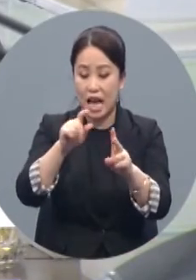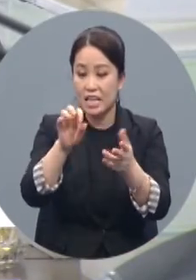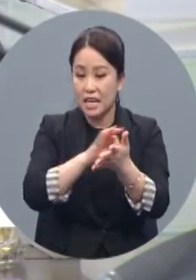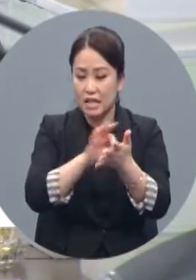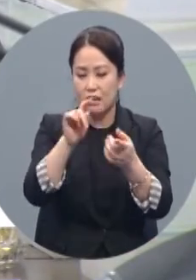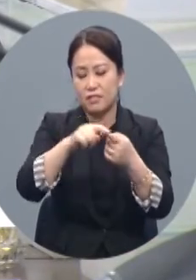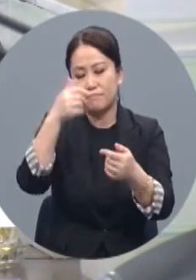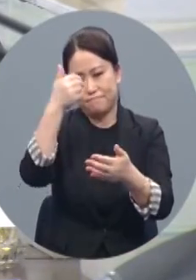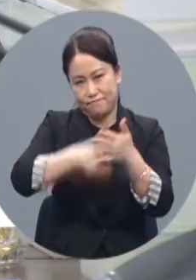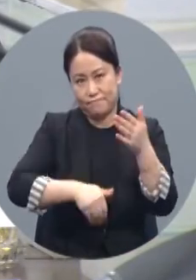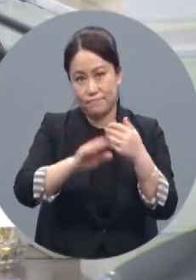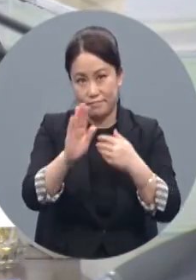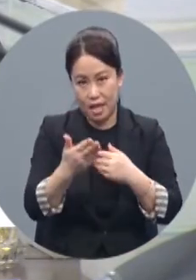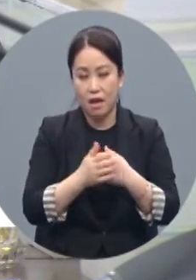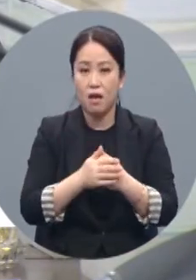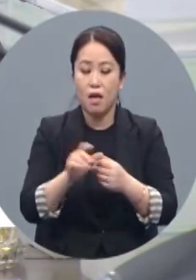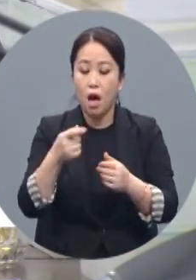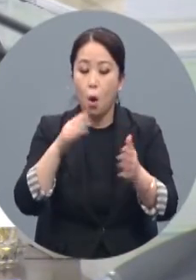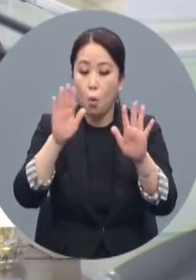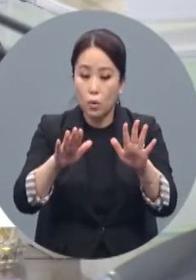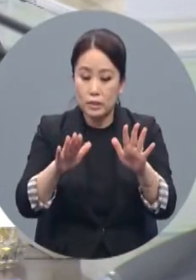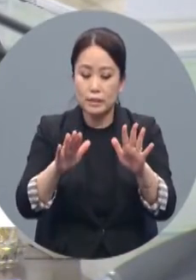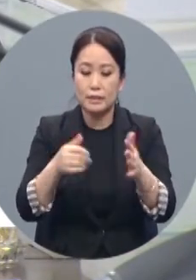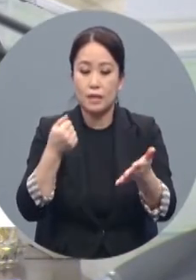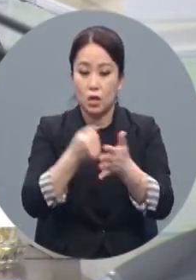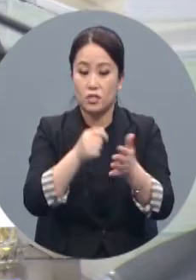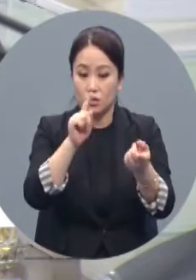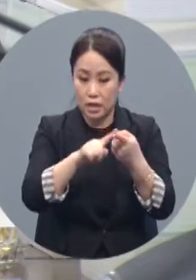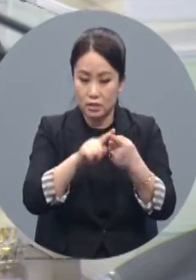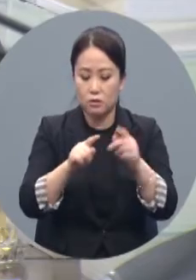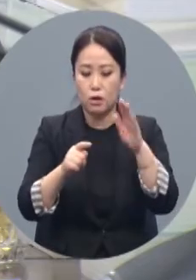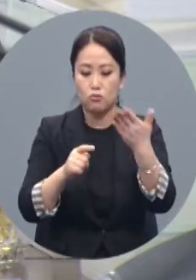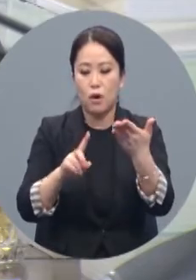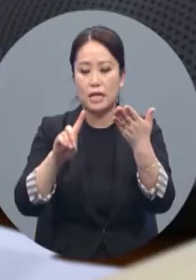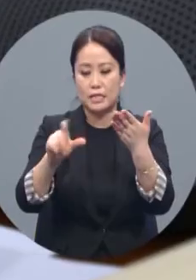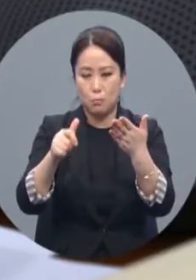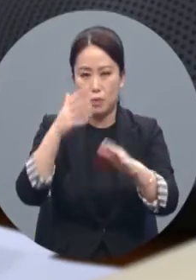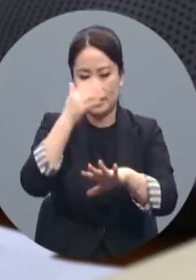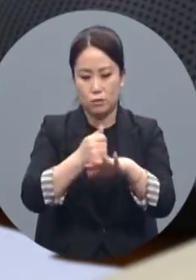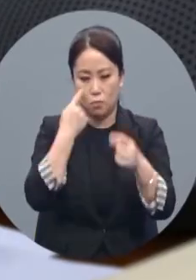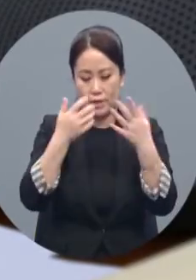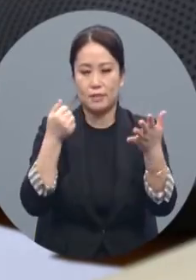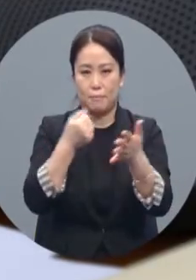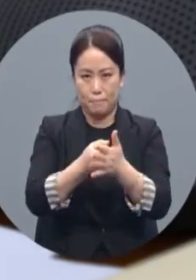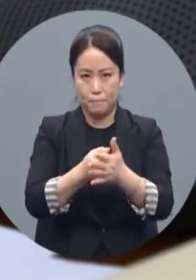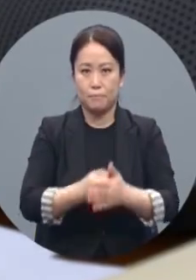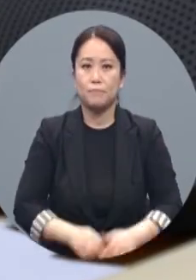예결위에서 의결된 2차 추경안은 오는 15일에 본회의에서 최종 확정됩니다.